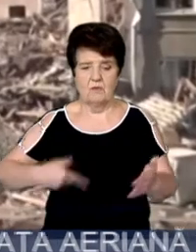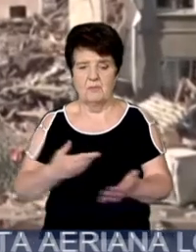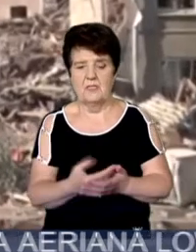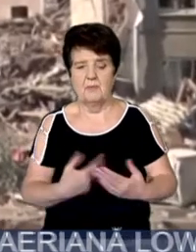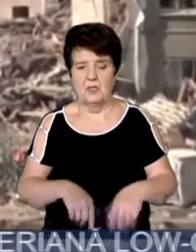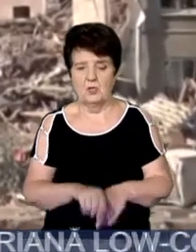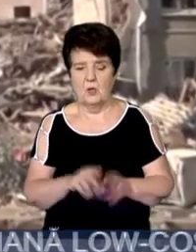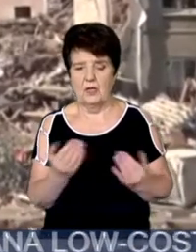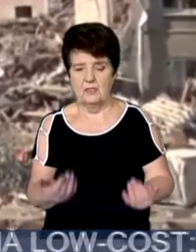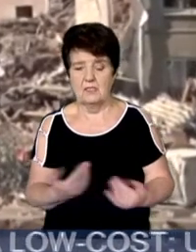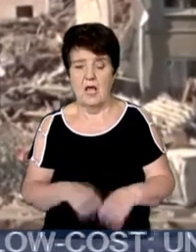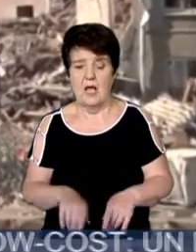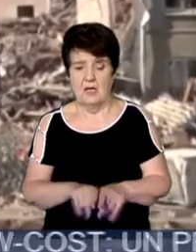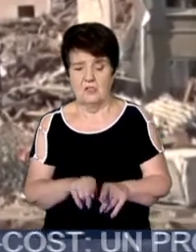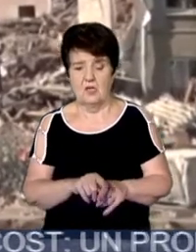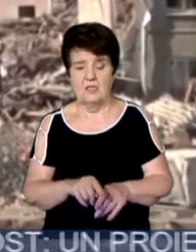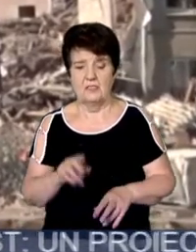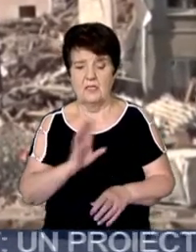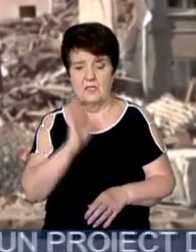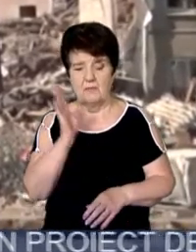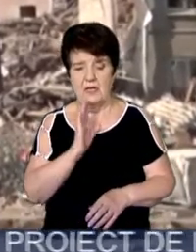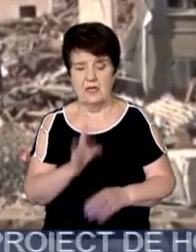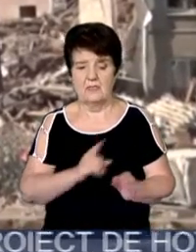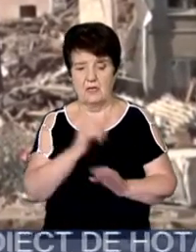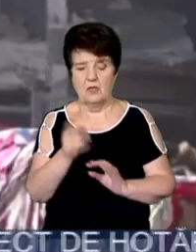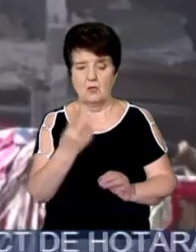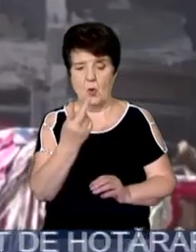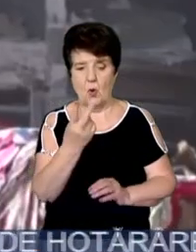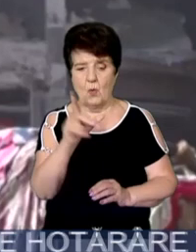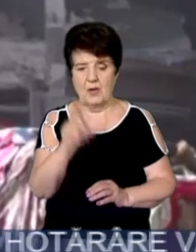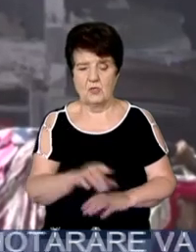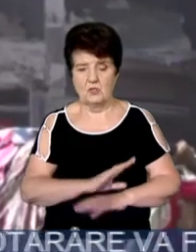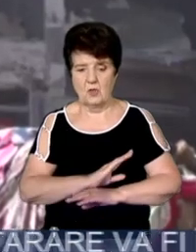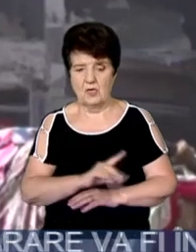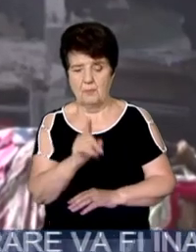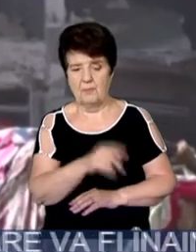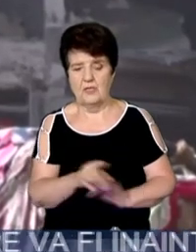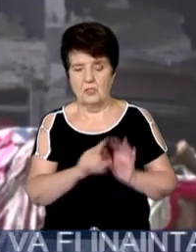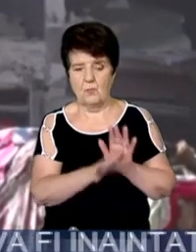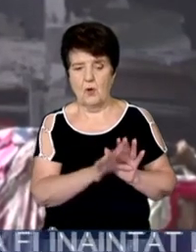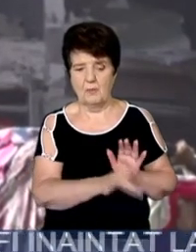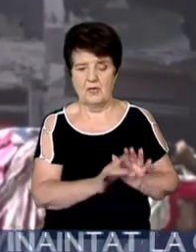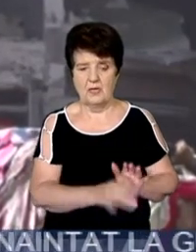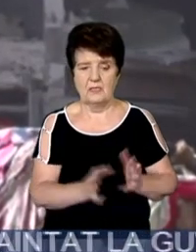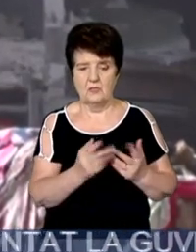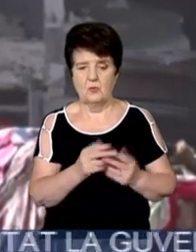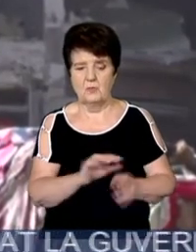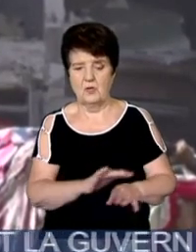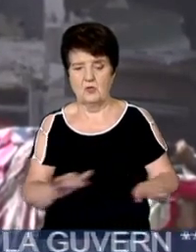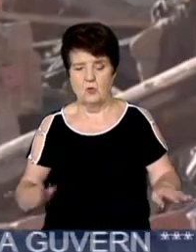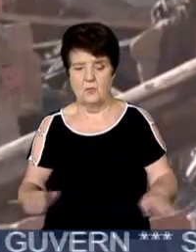asta. Dimineață, un al doilea atac cu rachete a luat viața altor 2 persoane. Printre victimele bombardamentelor se numără și